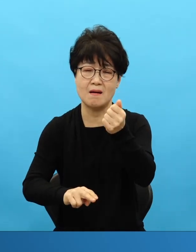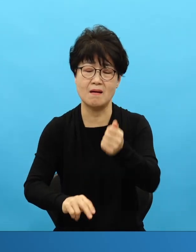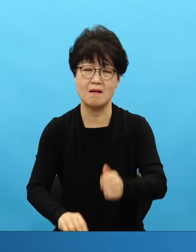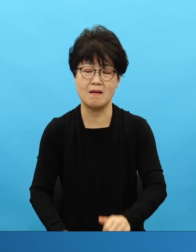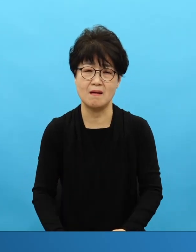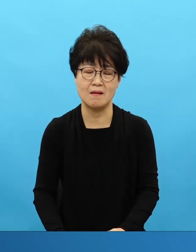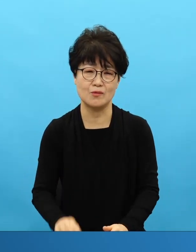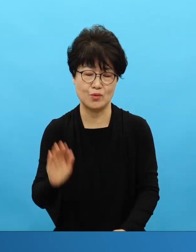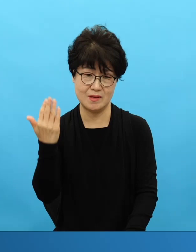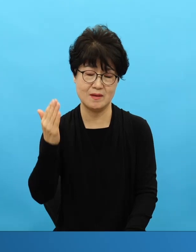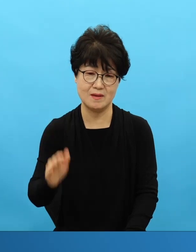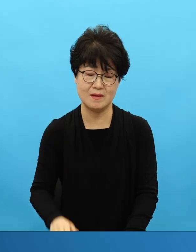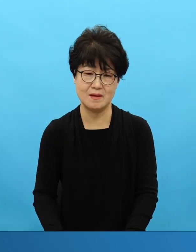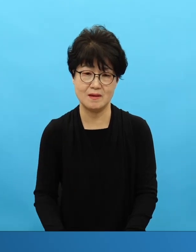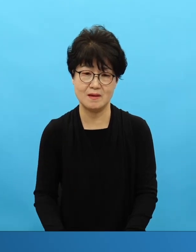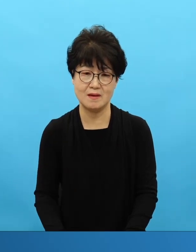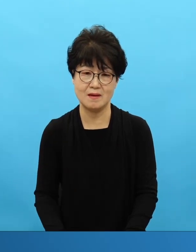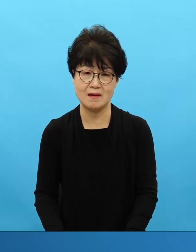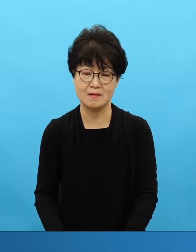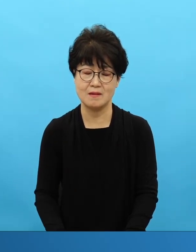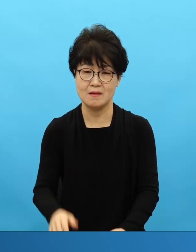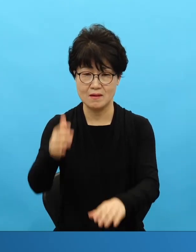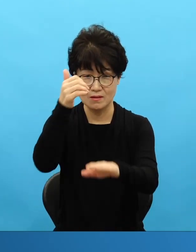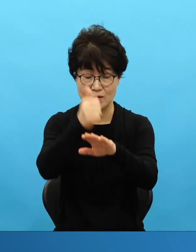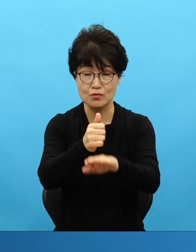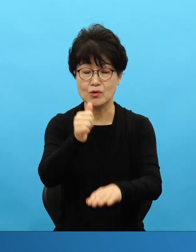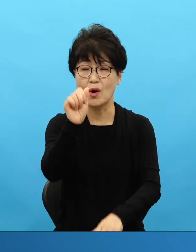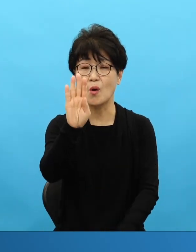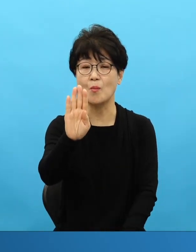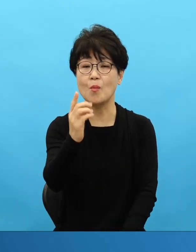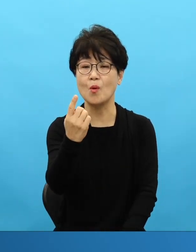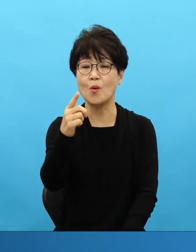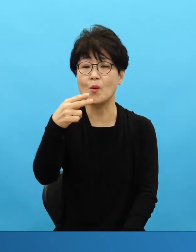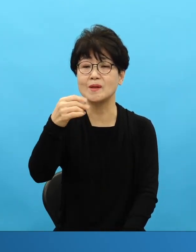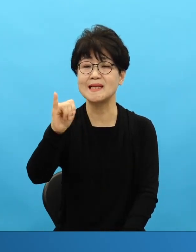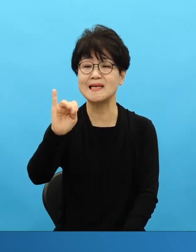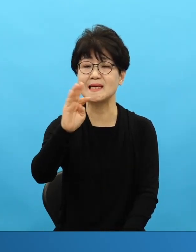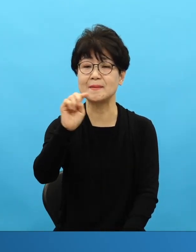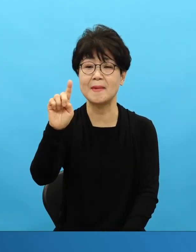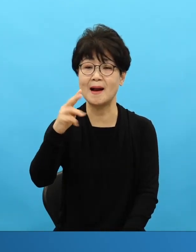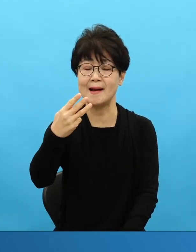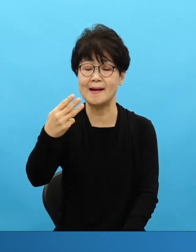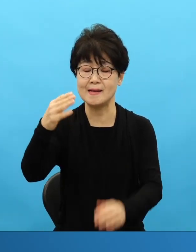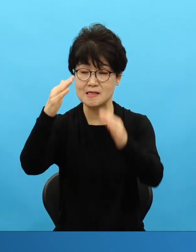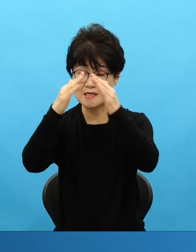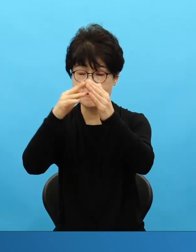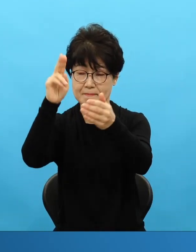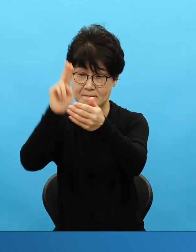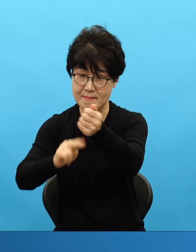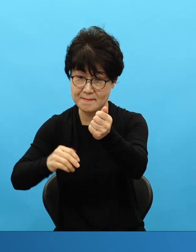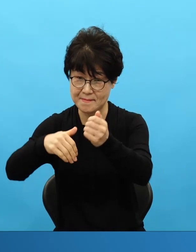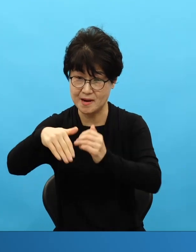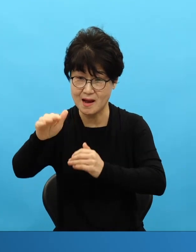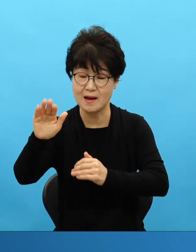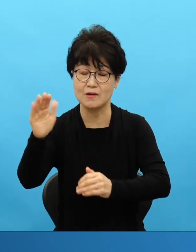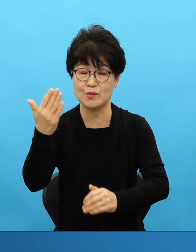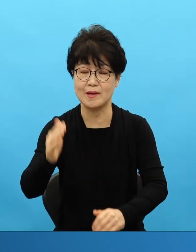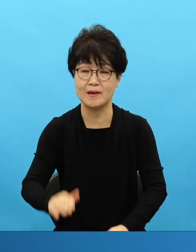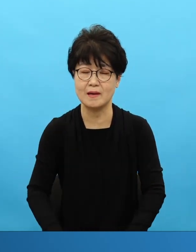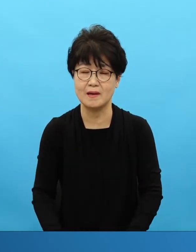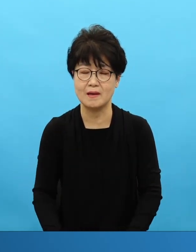quickly. 보디발의 집에 간 겁니다. He went to the house of Potiphar. 본인이 선택할 수 없잖아요. And he couldn't make any choice. 거기서